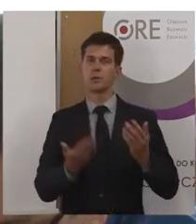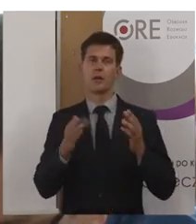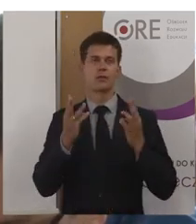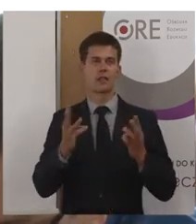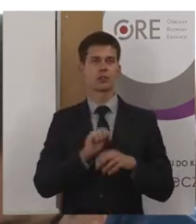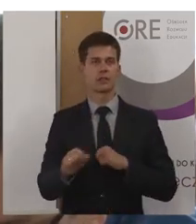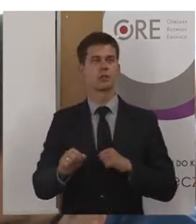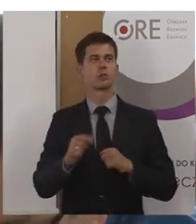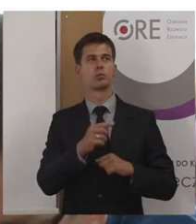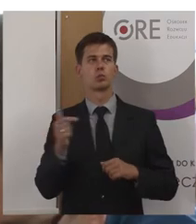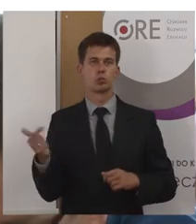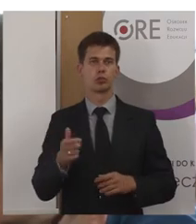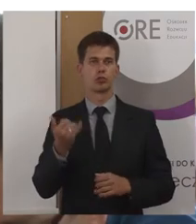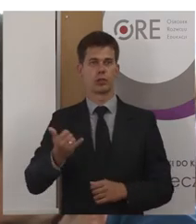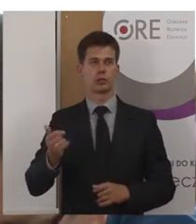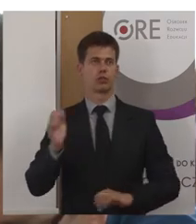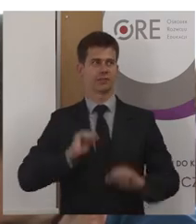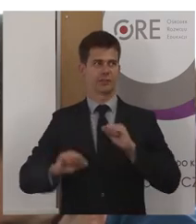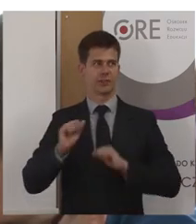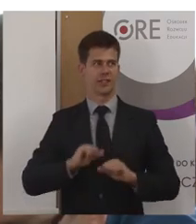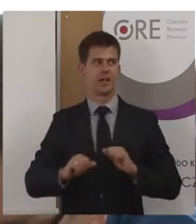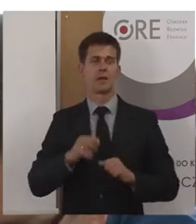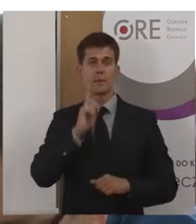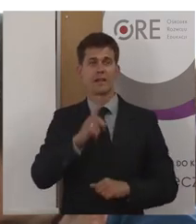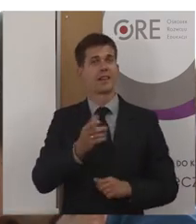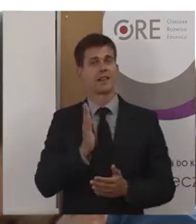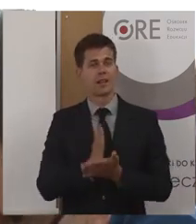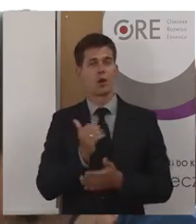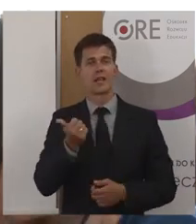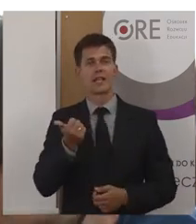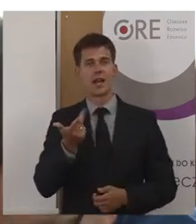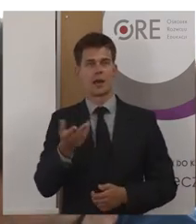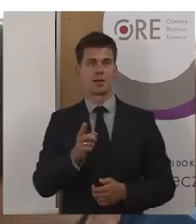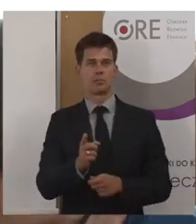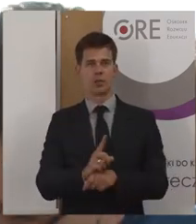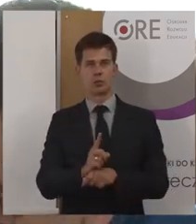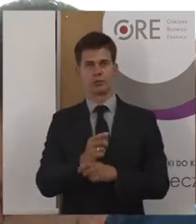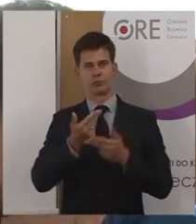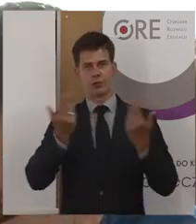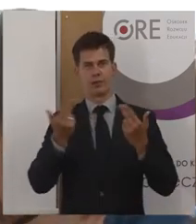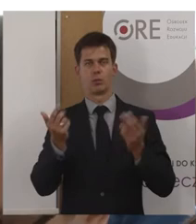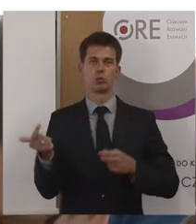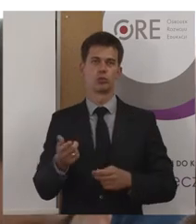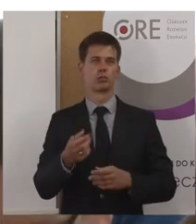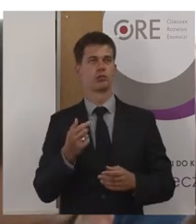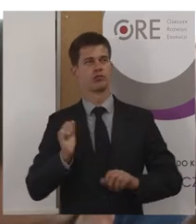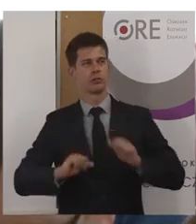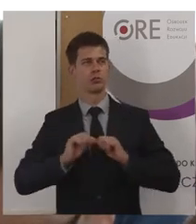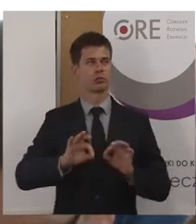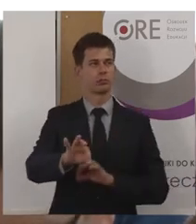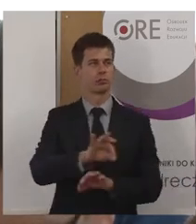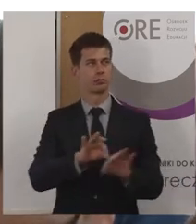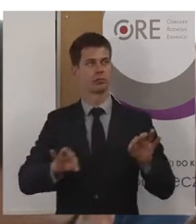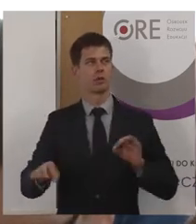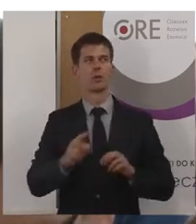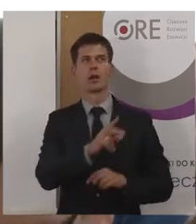ważne. To tylko kilkadziesiąt minut dziennie, tak można to szacować. Dlatego te wszystkie pomysły są